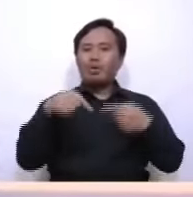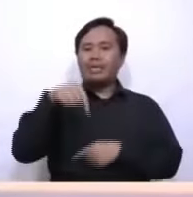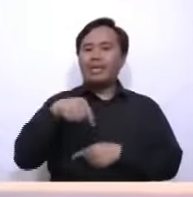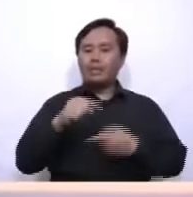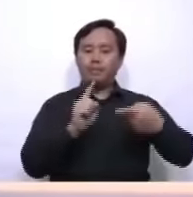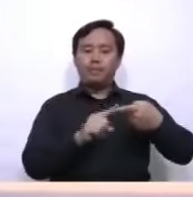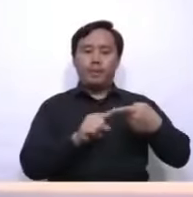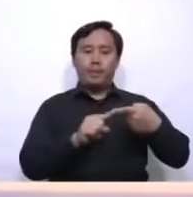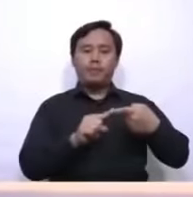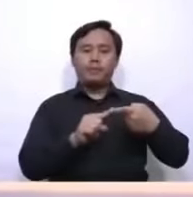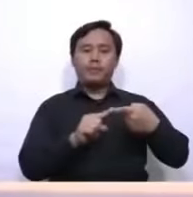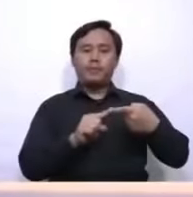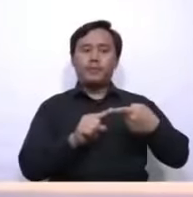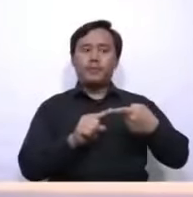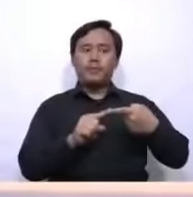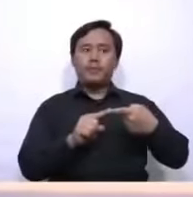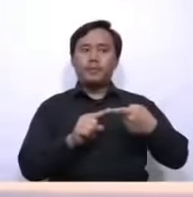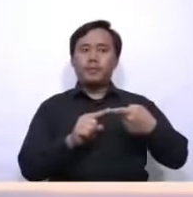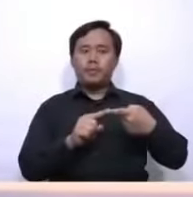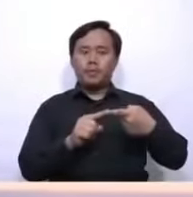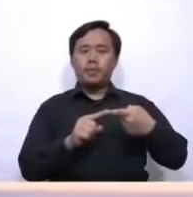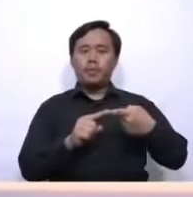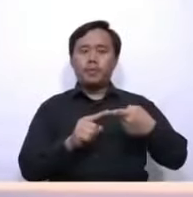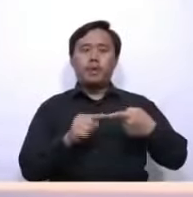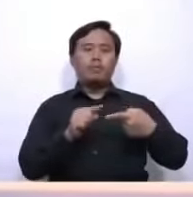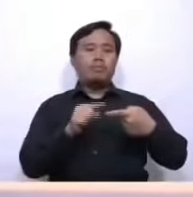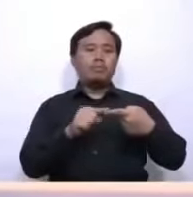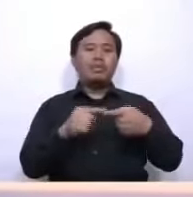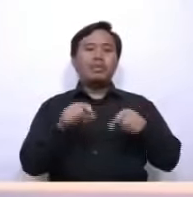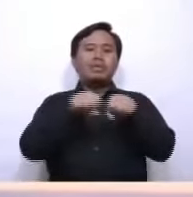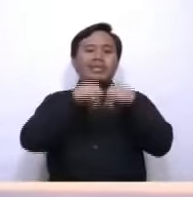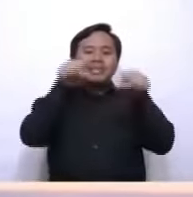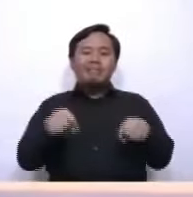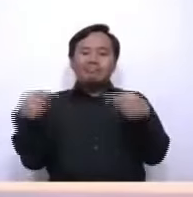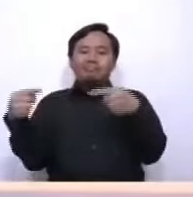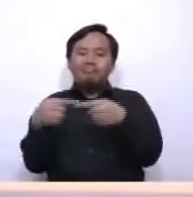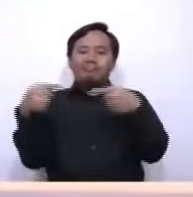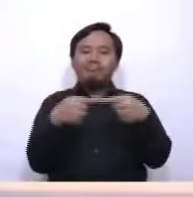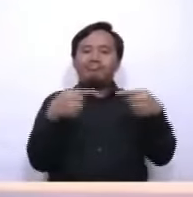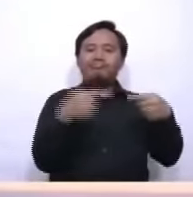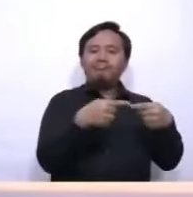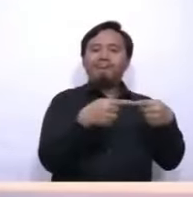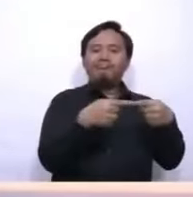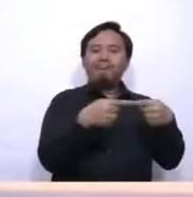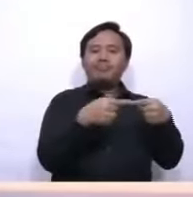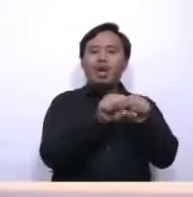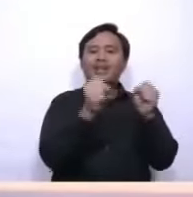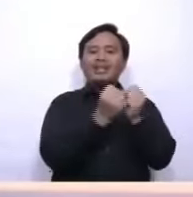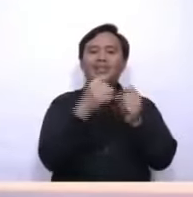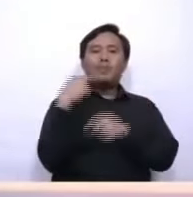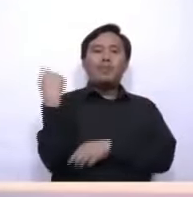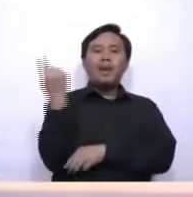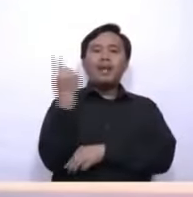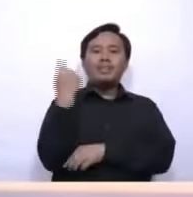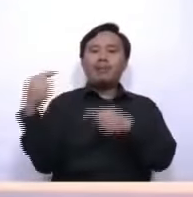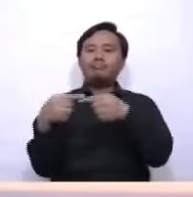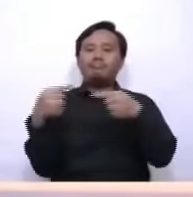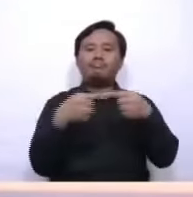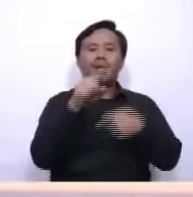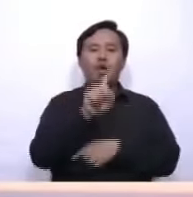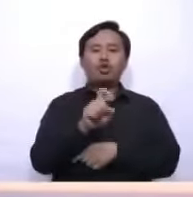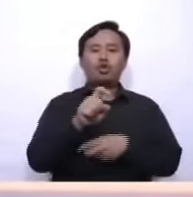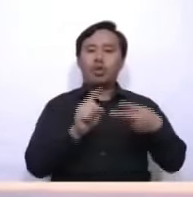pertama, melakukan integrasi sistem dari berbagai OPD yang terkait dengan itu, dan